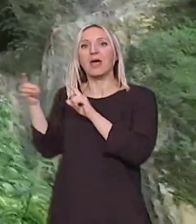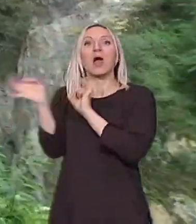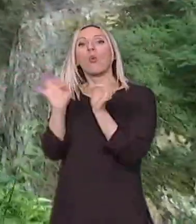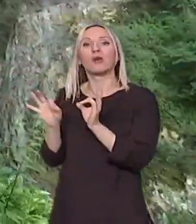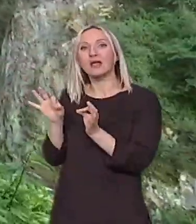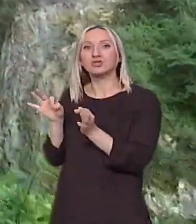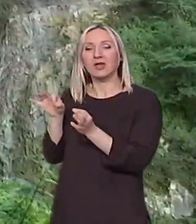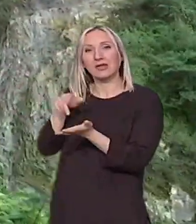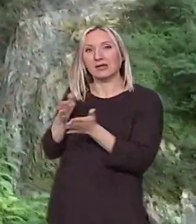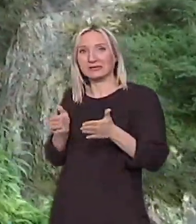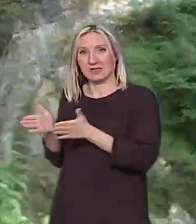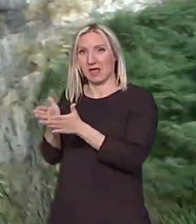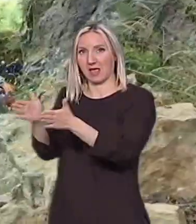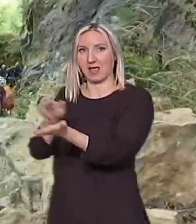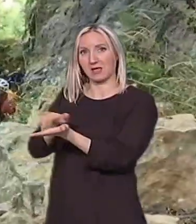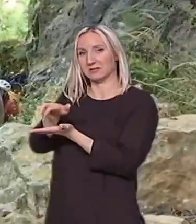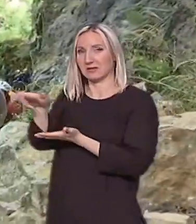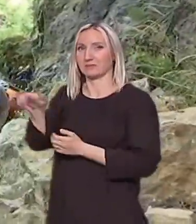staza.